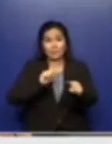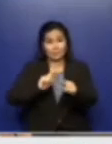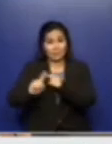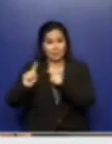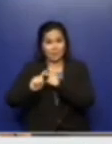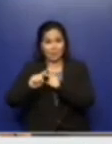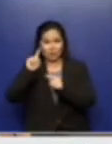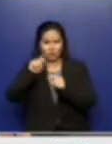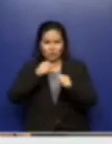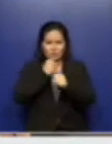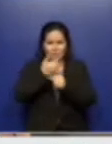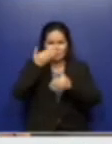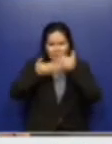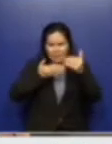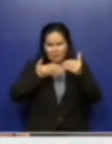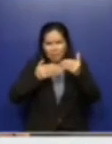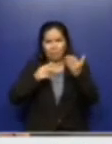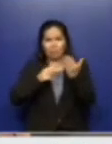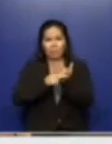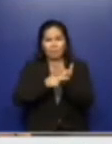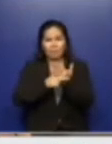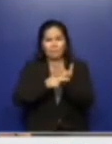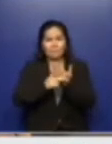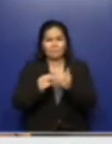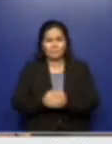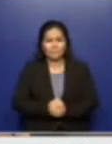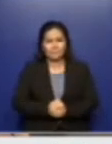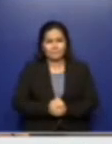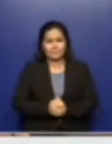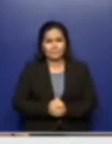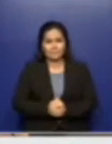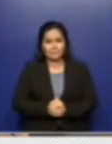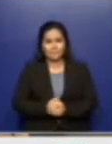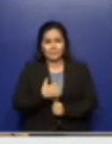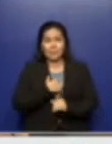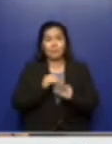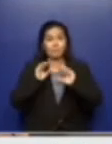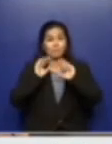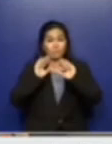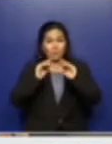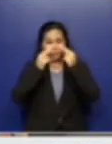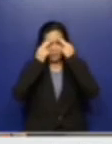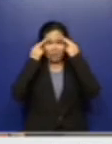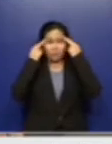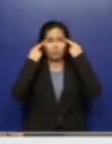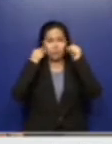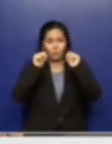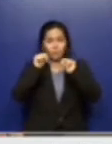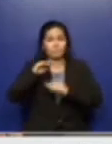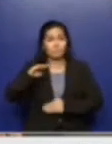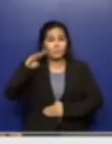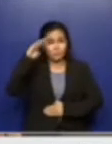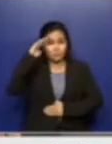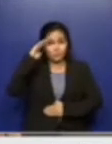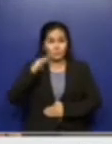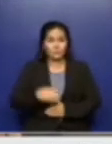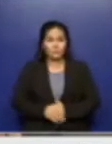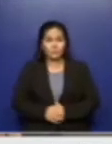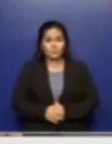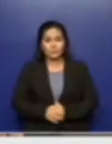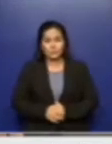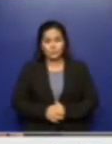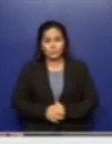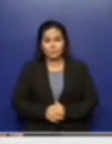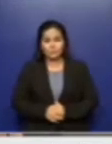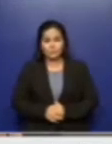จการต่างๆไม่ได้นะฮะนอกจากนี้ผมอยากจะฝากท่านนายกรัฐมนตรีนะฮะ